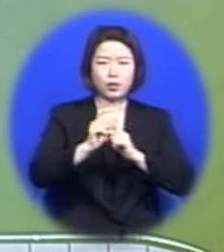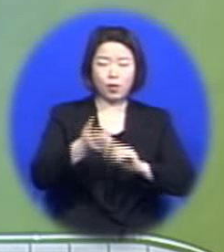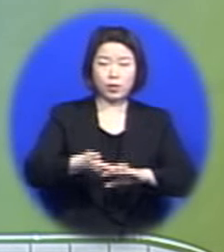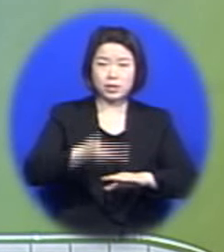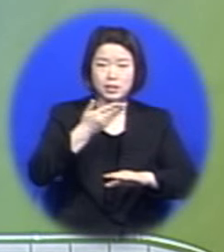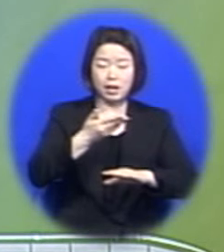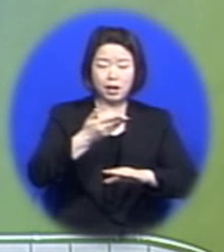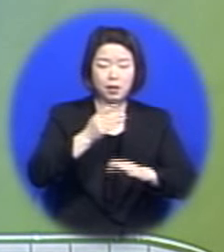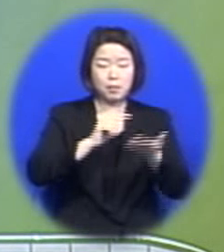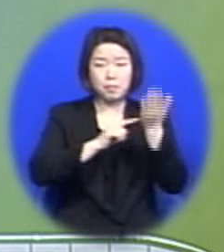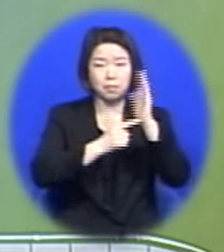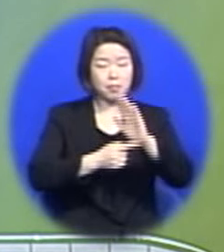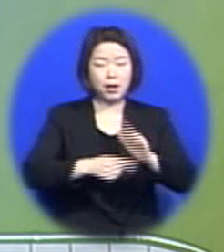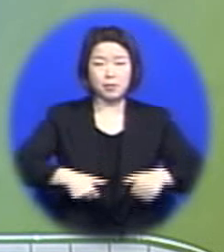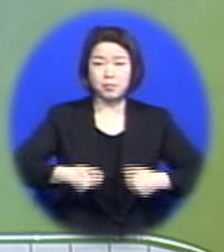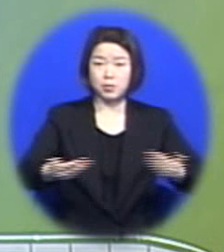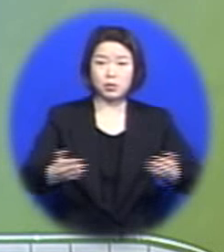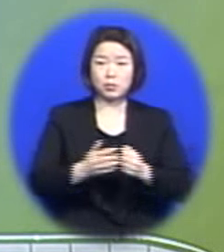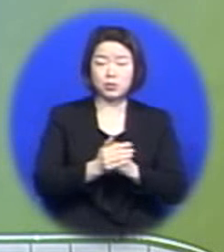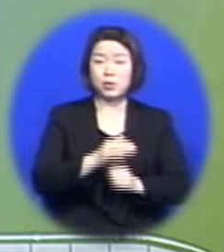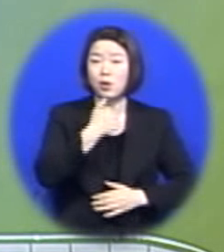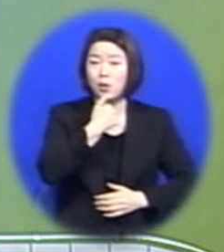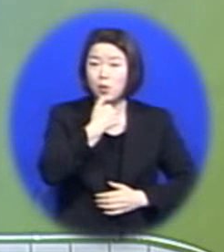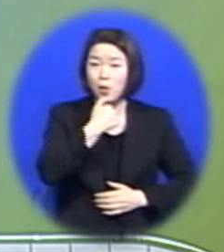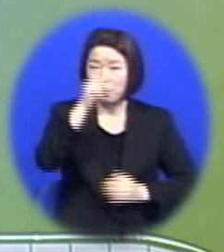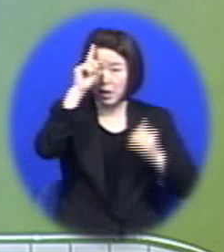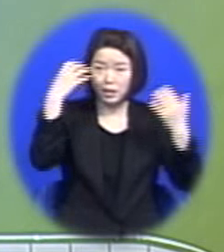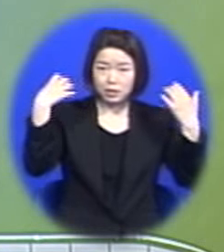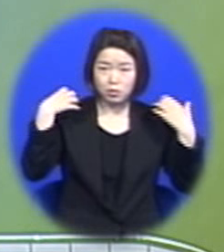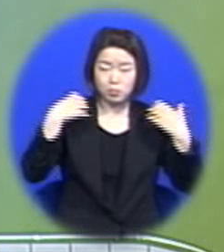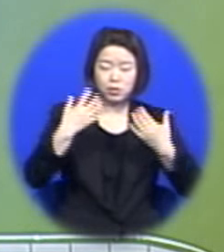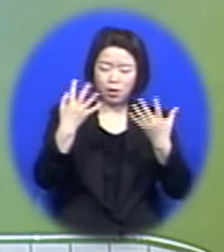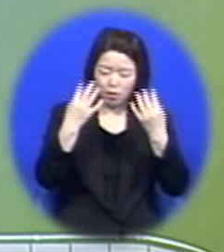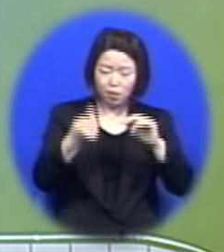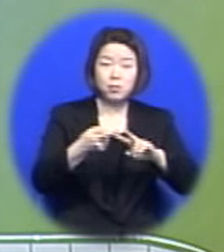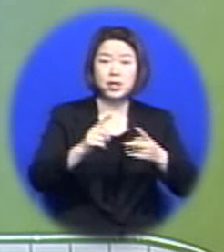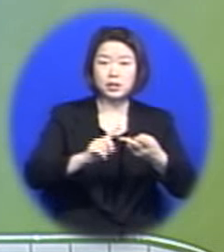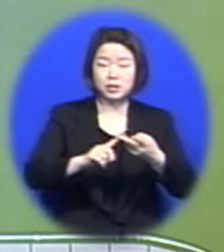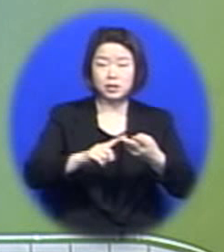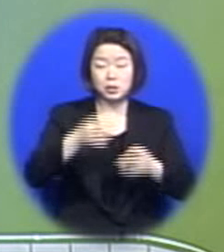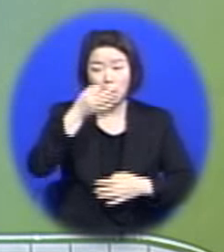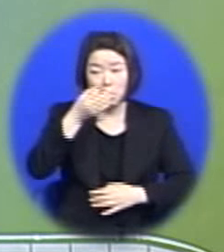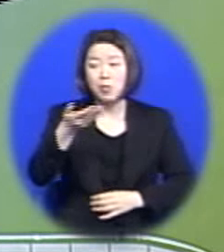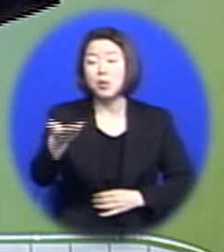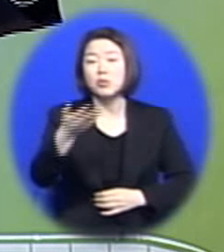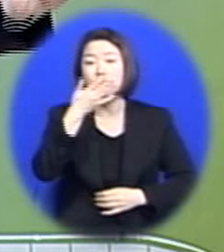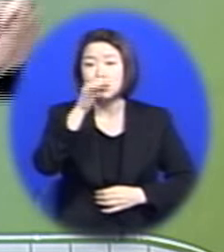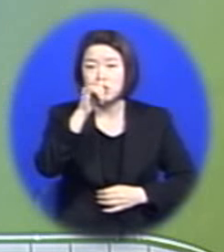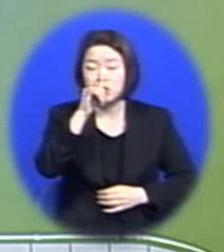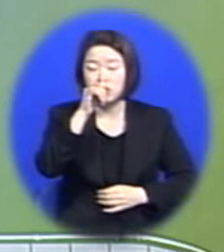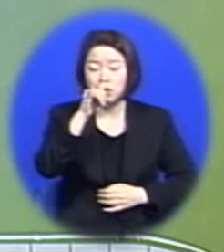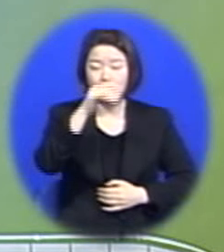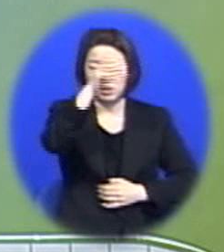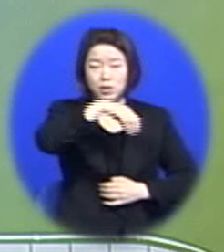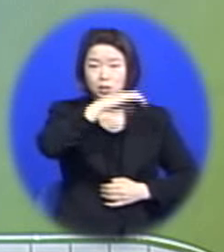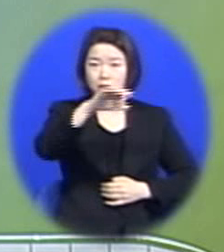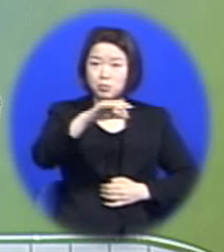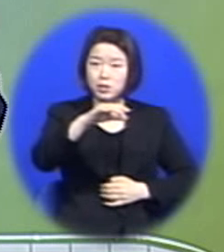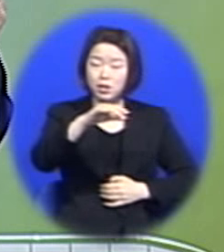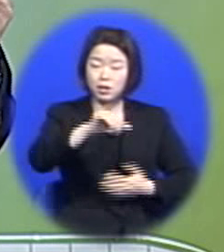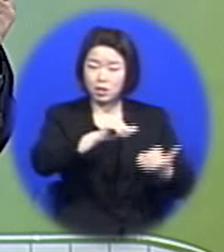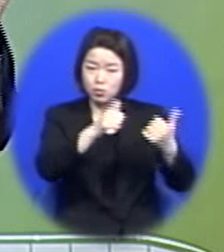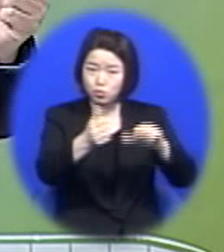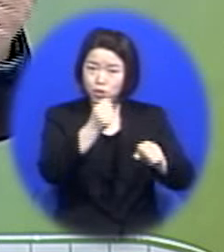겁니다. 로마 당국은 얼마든지 그렇게 할수 있었습니다. 예수님을 십자가에 죽이기까지 하신